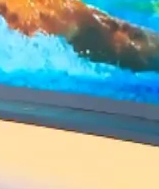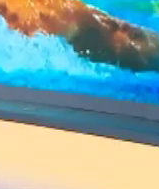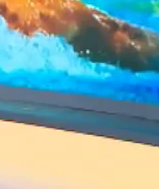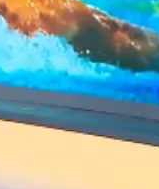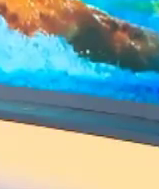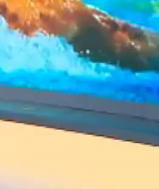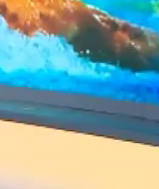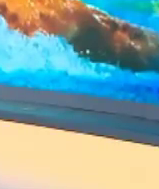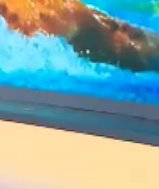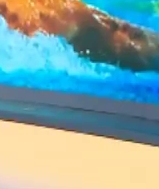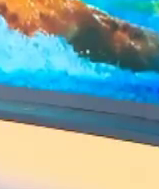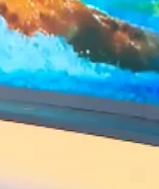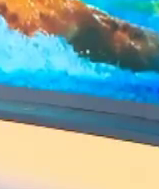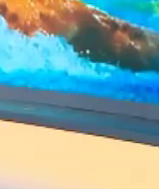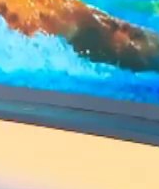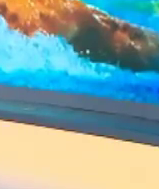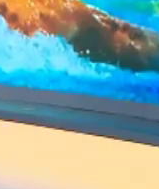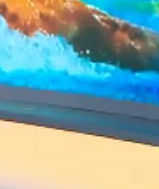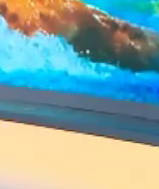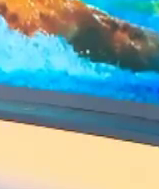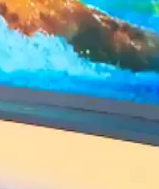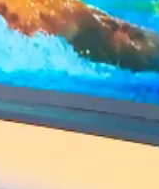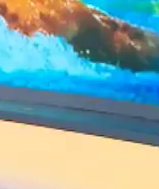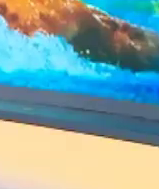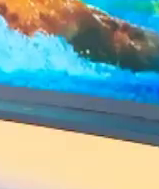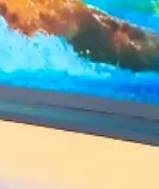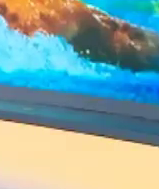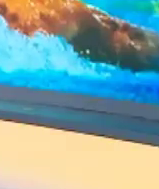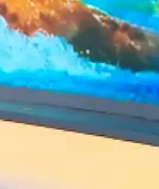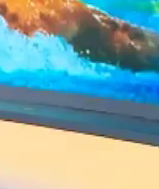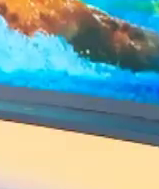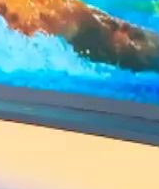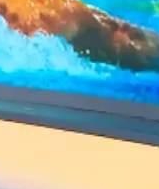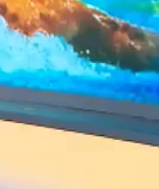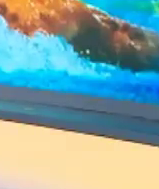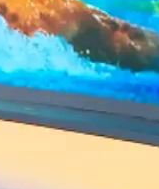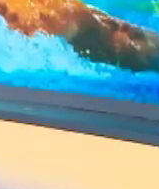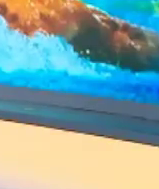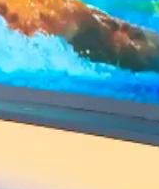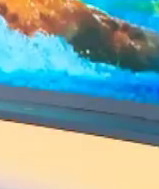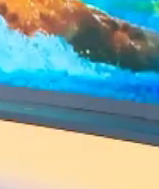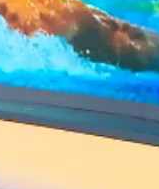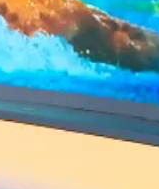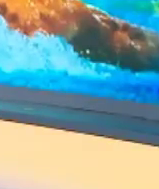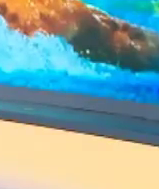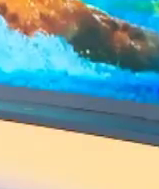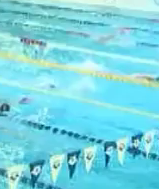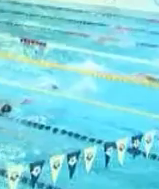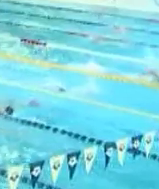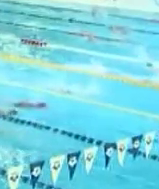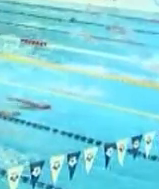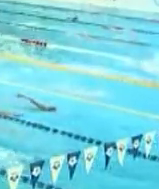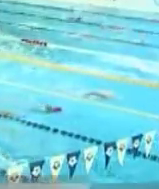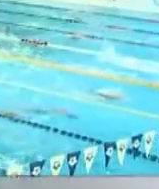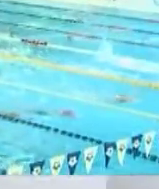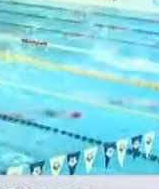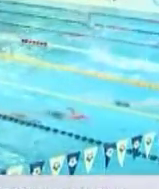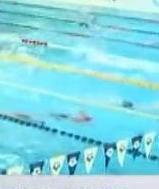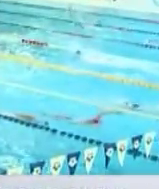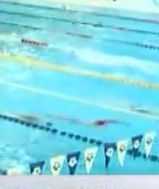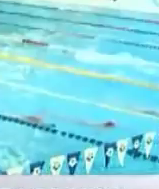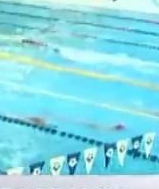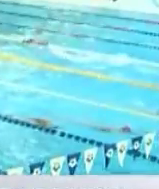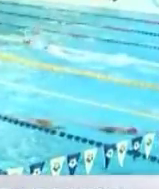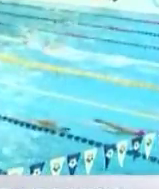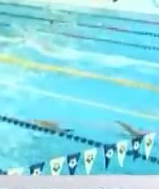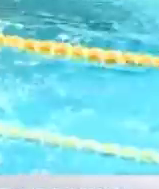казахстанской сборной этот турнир – последний этап подготовки перед Азиатскими играми. А еще впереди Олимпиада в Токио. По итогам чемпионата